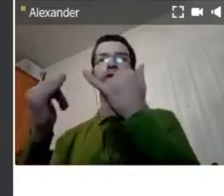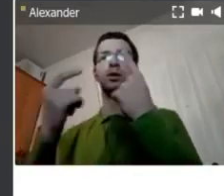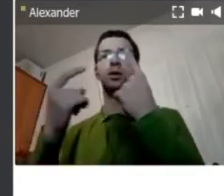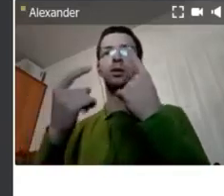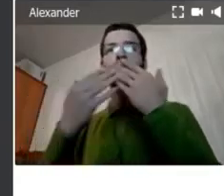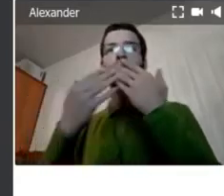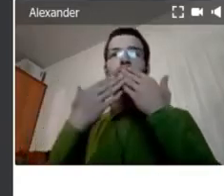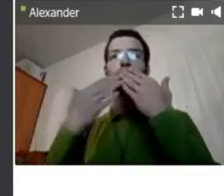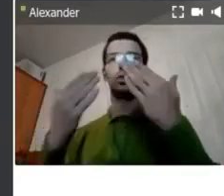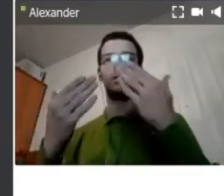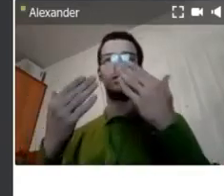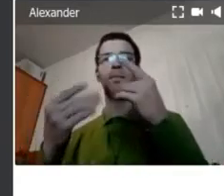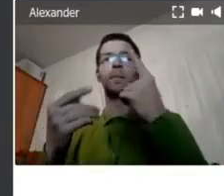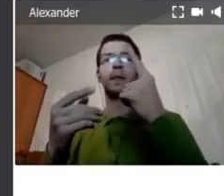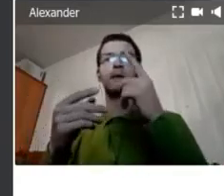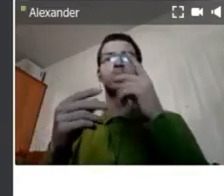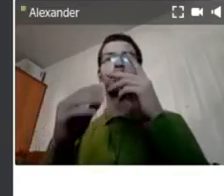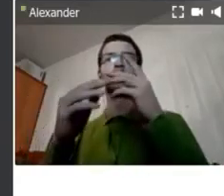Все, супер.